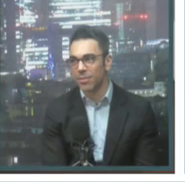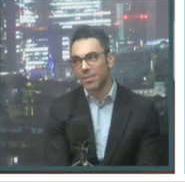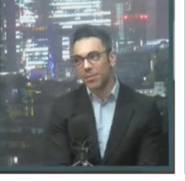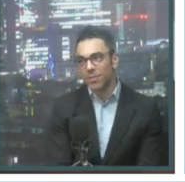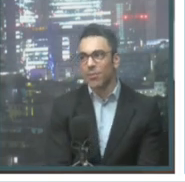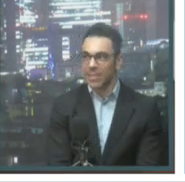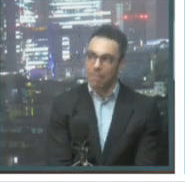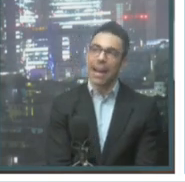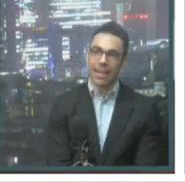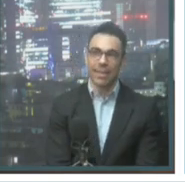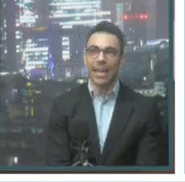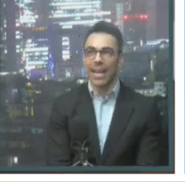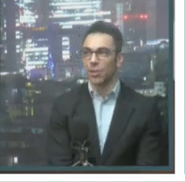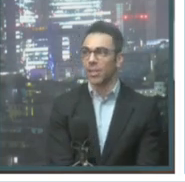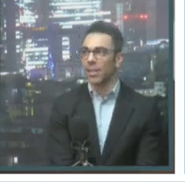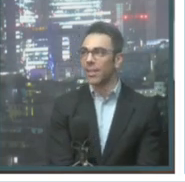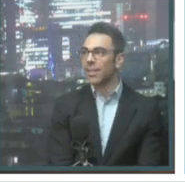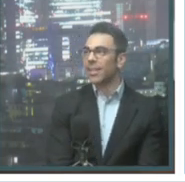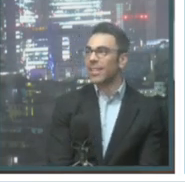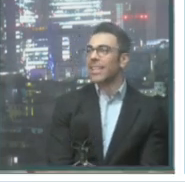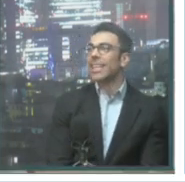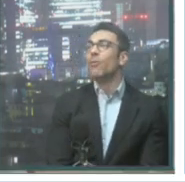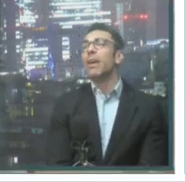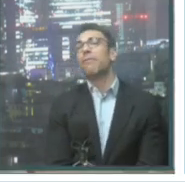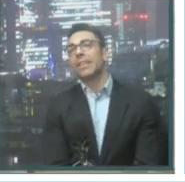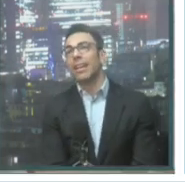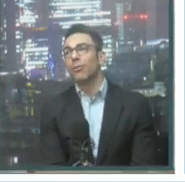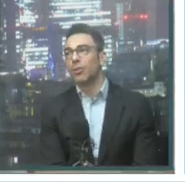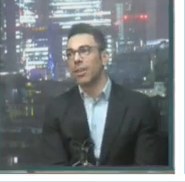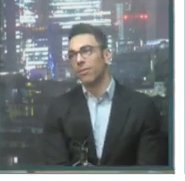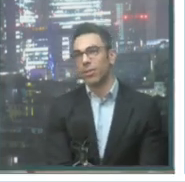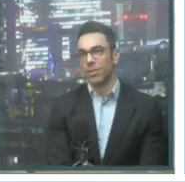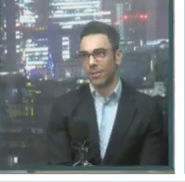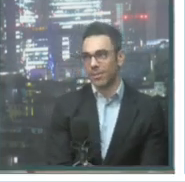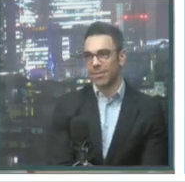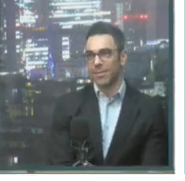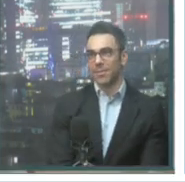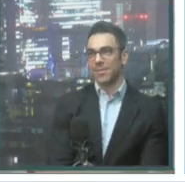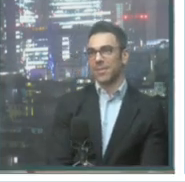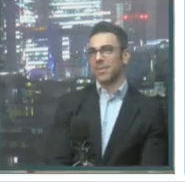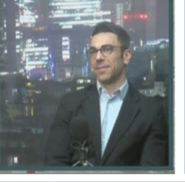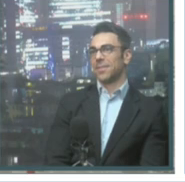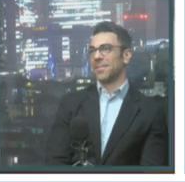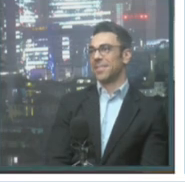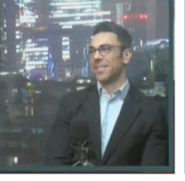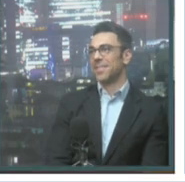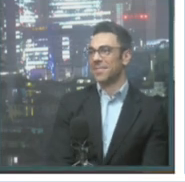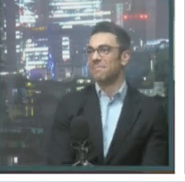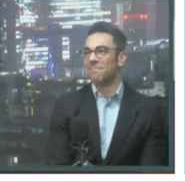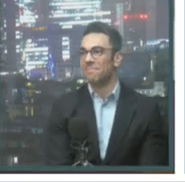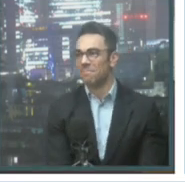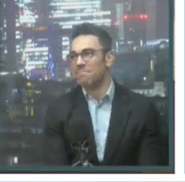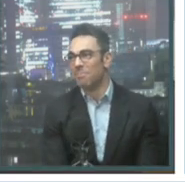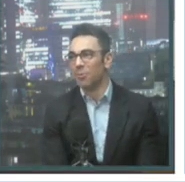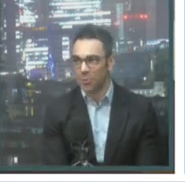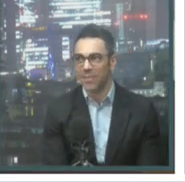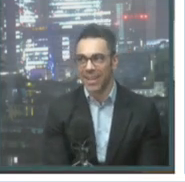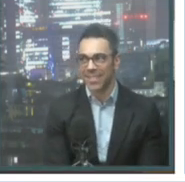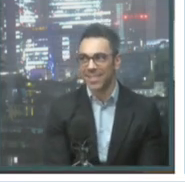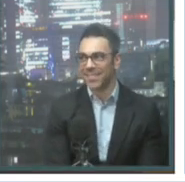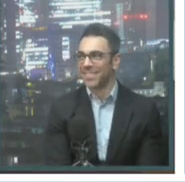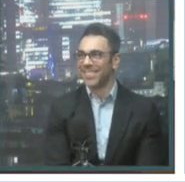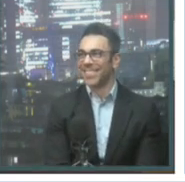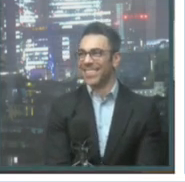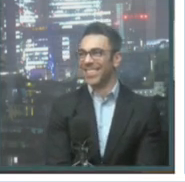emersi diversi lui è fratello adottivo che poco diverso però molto